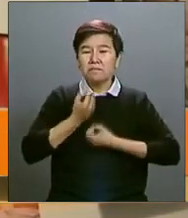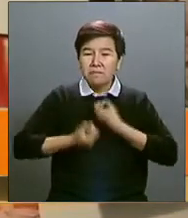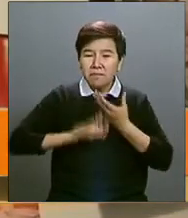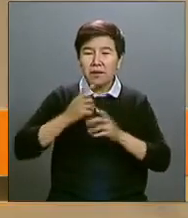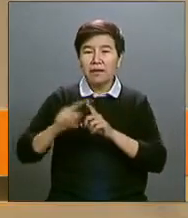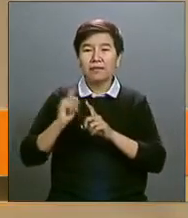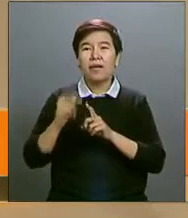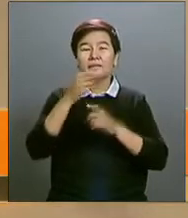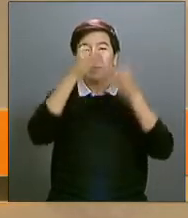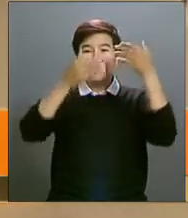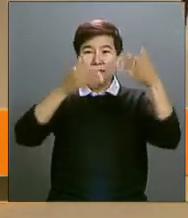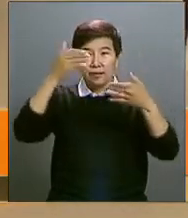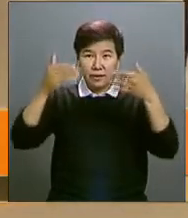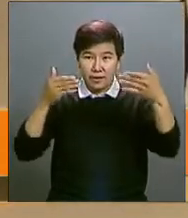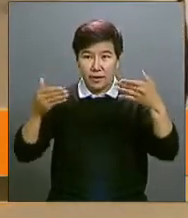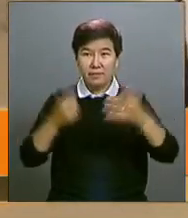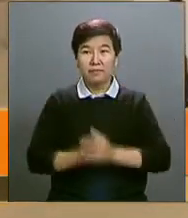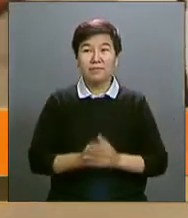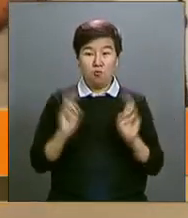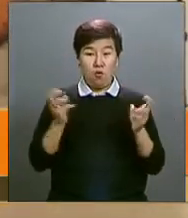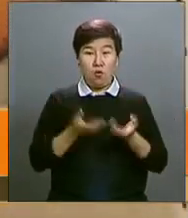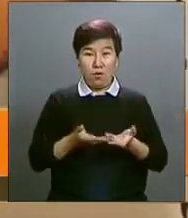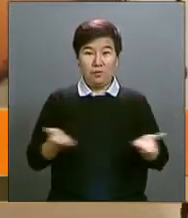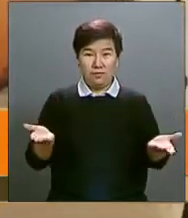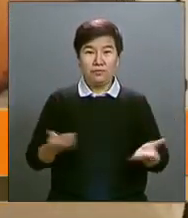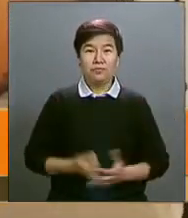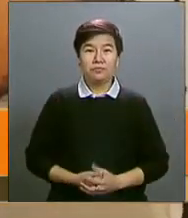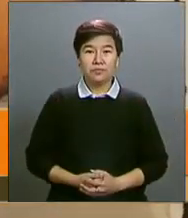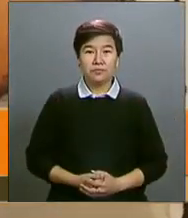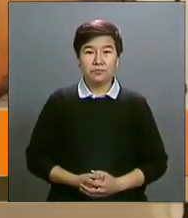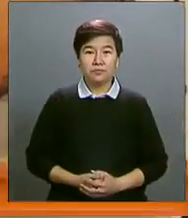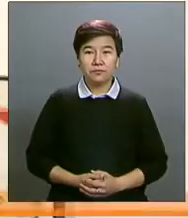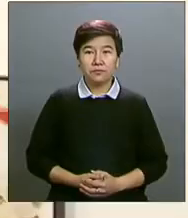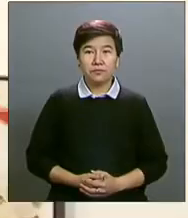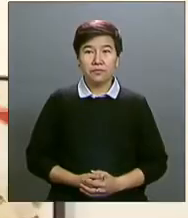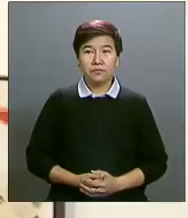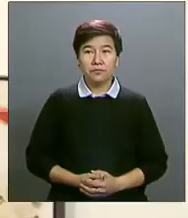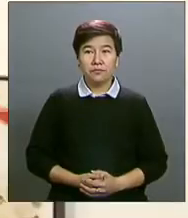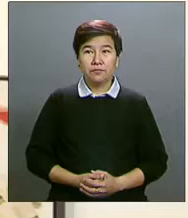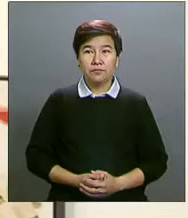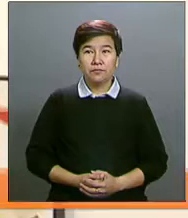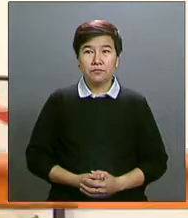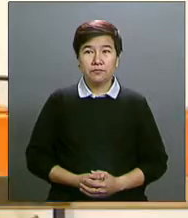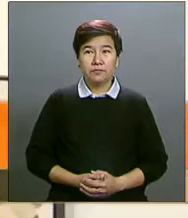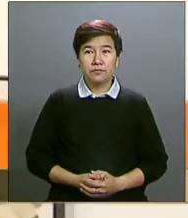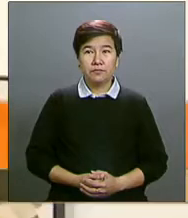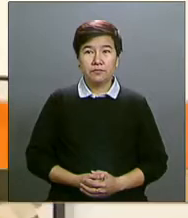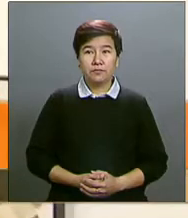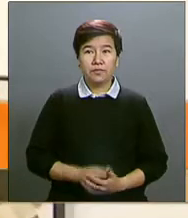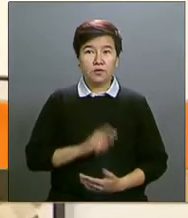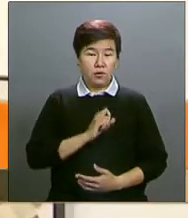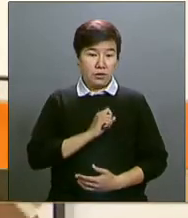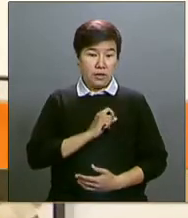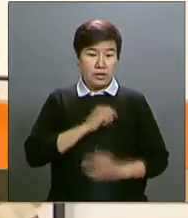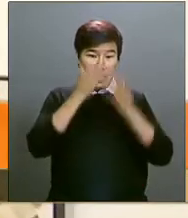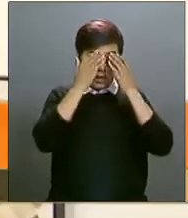ทรรศการเป็นเช่นอื่นอยู่ภายใน แต่บางที่เนี่ยมักจะเขาจะบอกว่าพุทธศาสนาไม่สามารถ